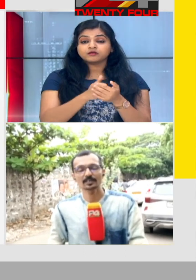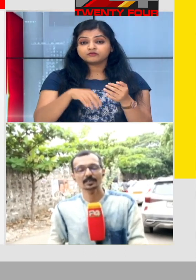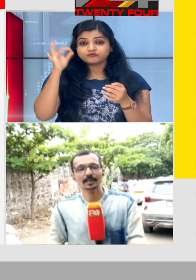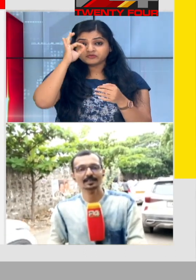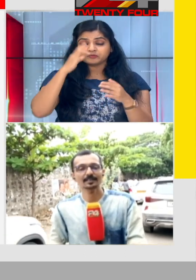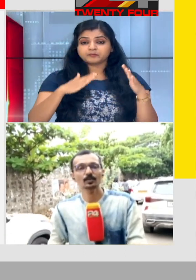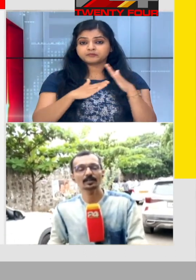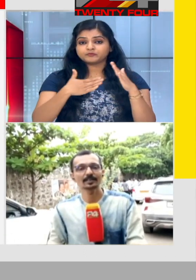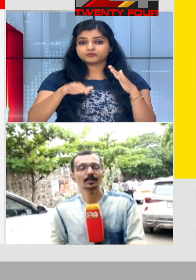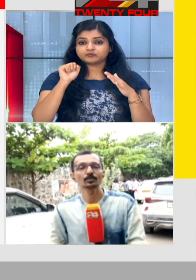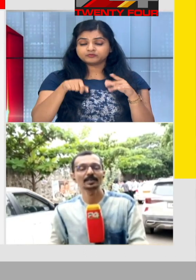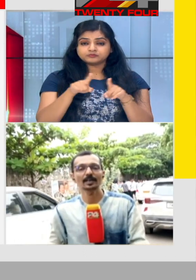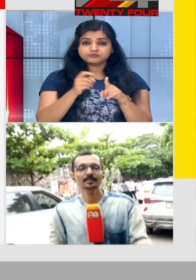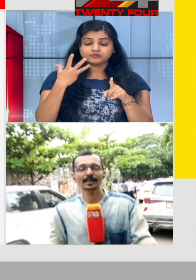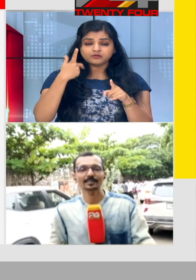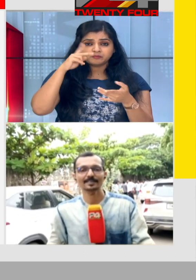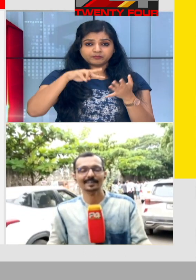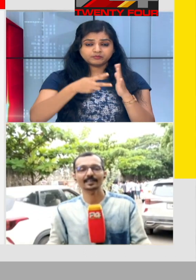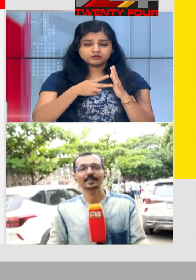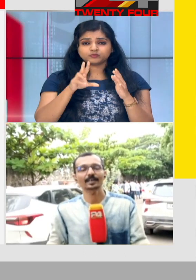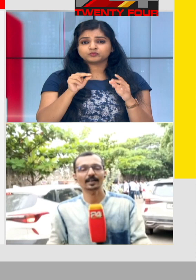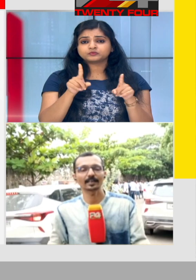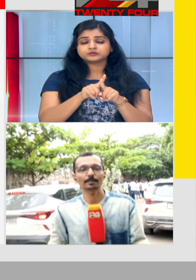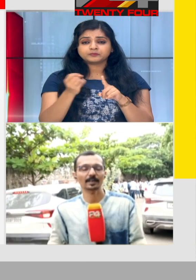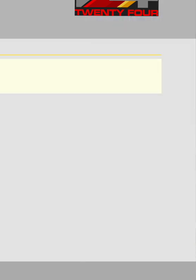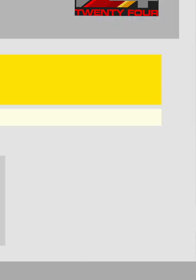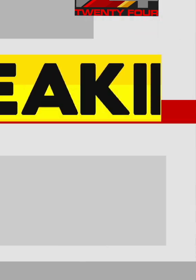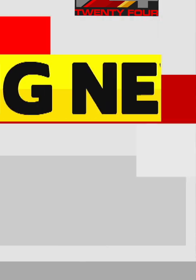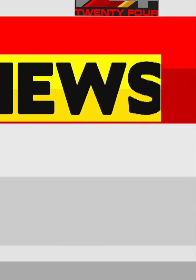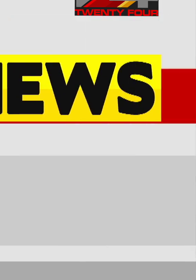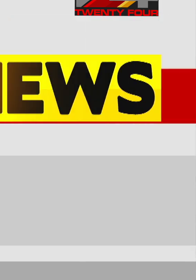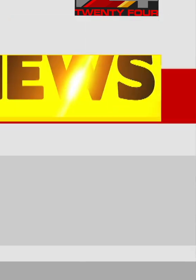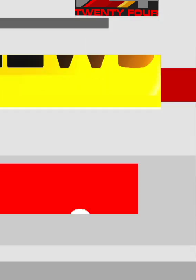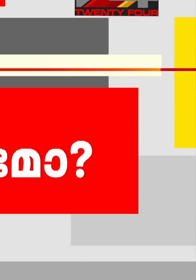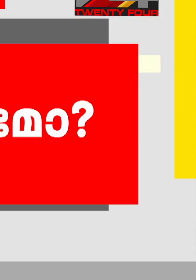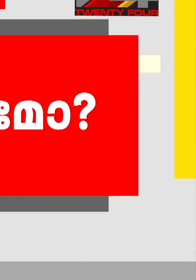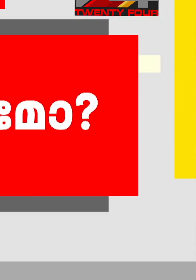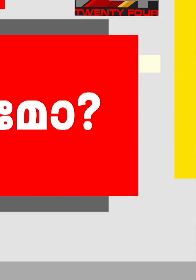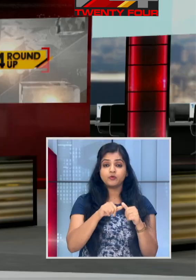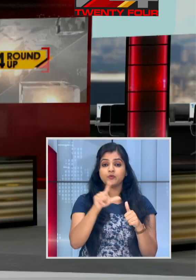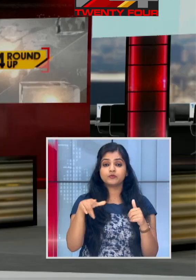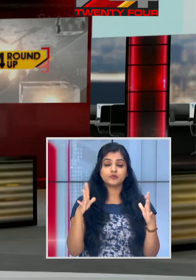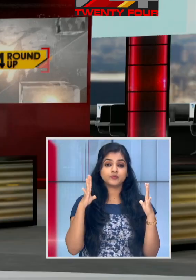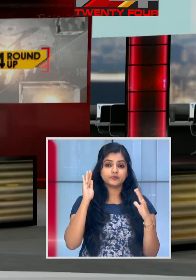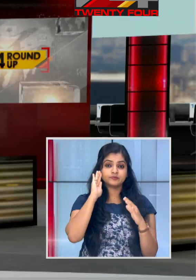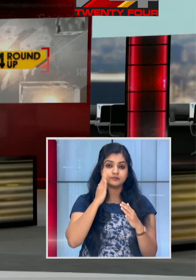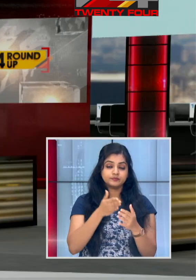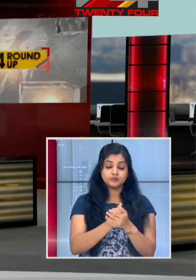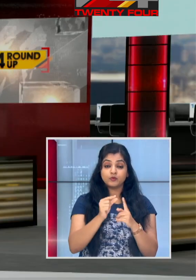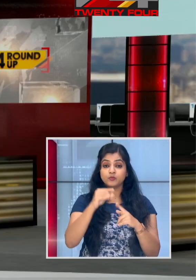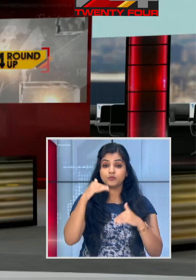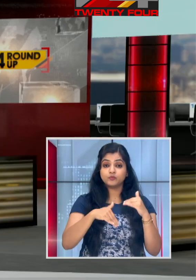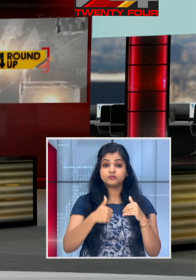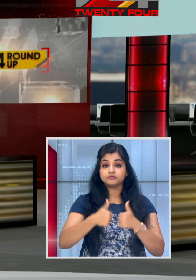അതായത് അത്തരത്തിലുള്ള നീക്കങ്ങളൊന്നും ഇല്ല എന്ന് ആരാധക സംഘടനയിലെ ആരാധകർ വിജയുടെ വാക്കിനായി കാത്തിരിക്കുകയാണ്. ഏതായാലും രാഷ്ട്രീയ